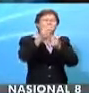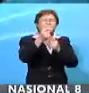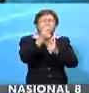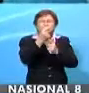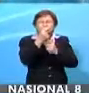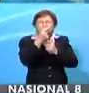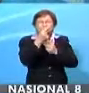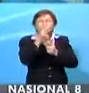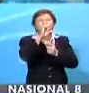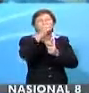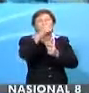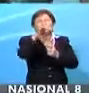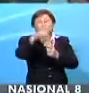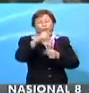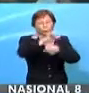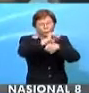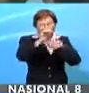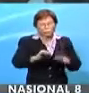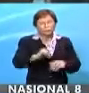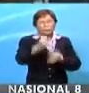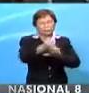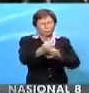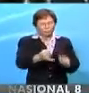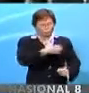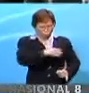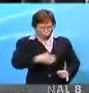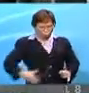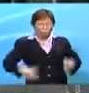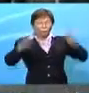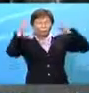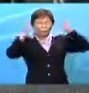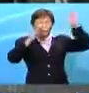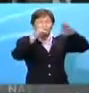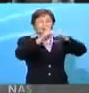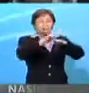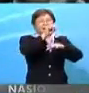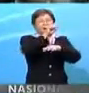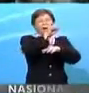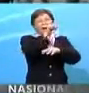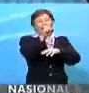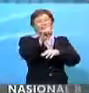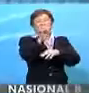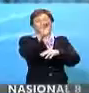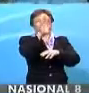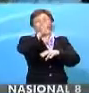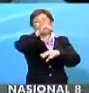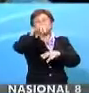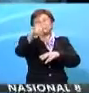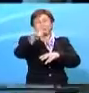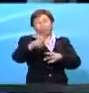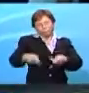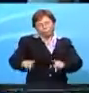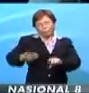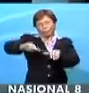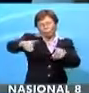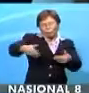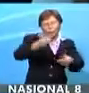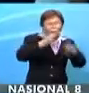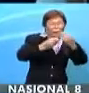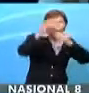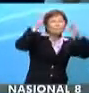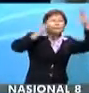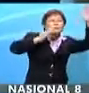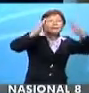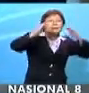chipsies. Kaki tangan pejabat Kedutaan Besar Malaysia di Azerbaijan turut mengambil kesempatan memperkenalkan makanan